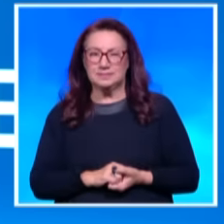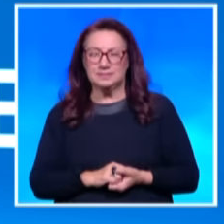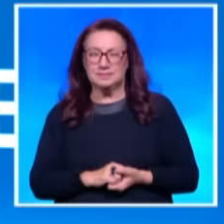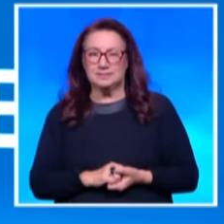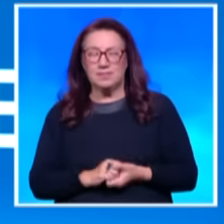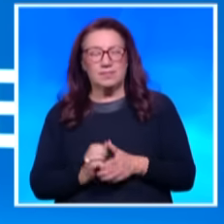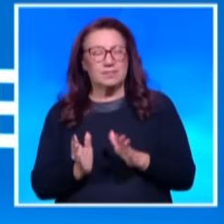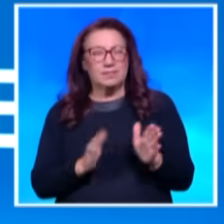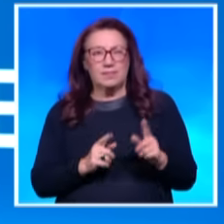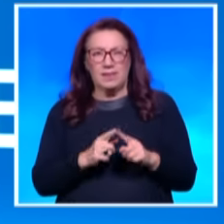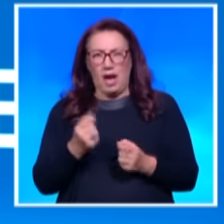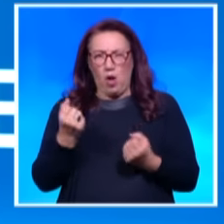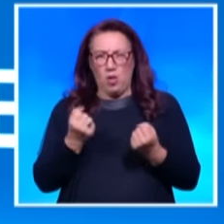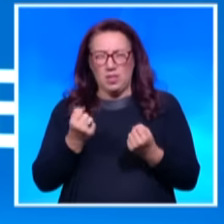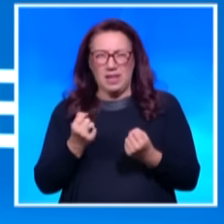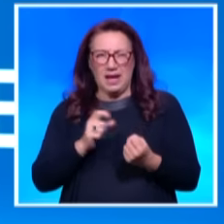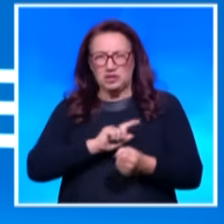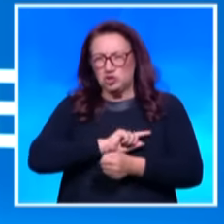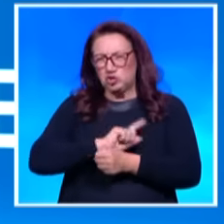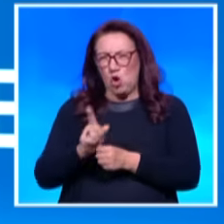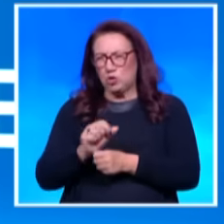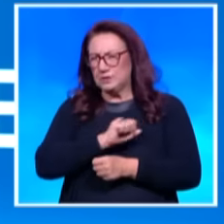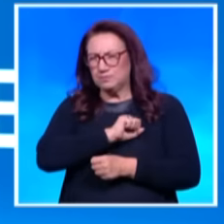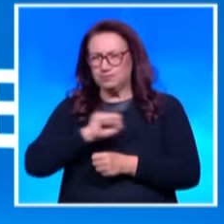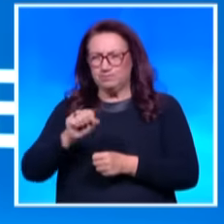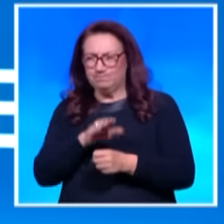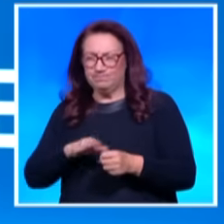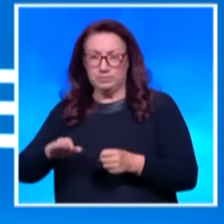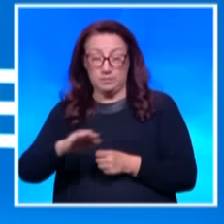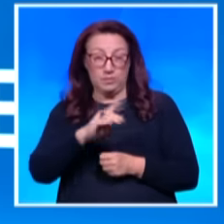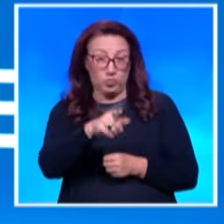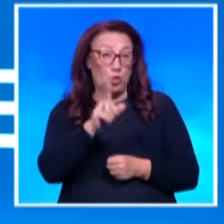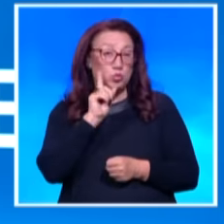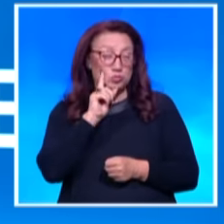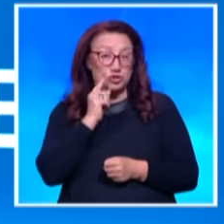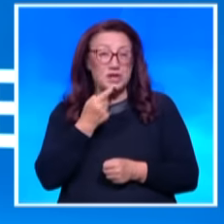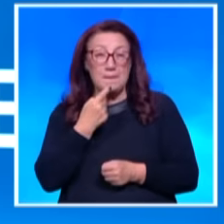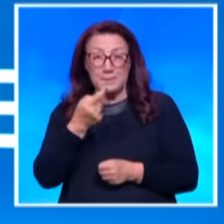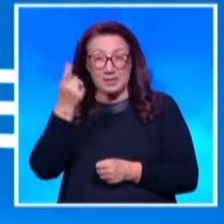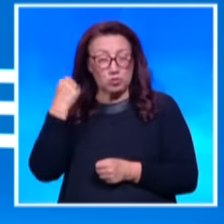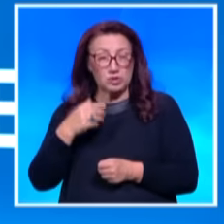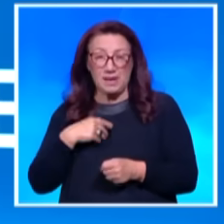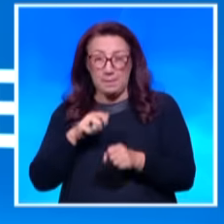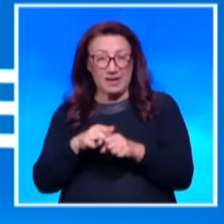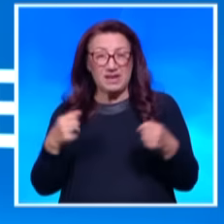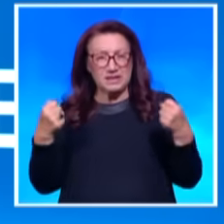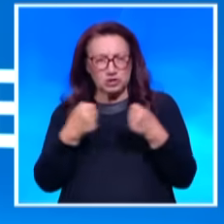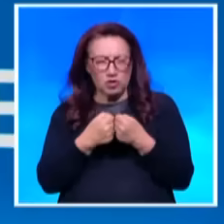Дрифт на жълтите павета. Шофьор предизвикал катастрофа преди година, отново кара опасно в центъра на